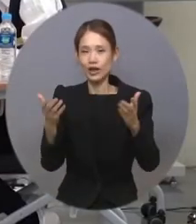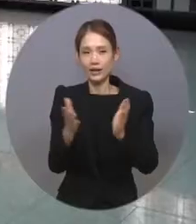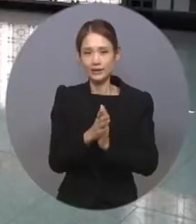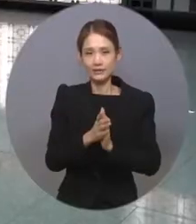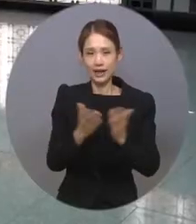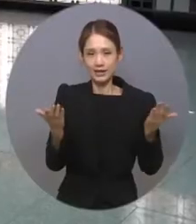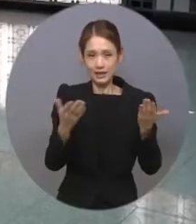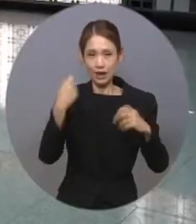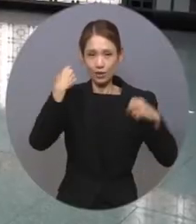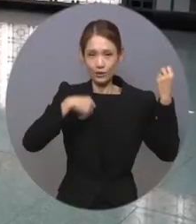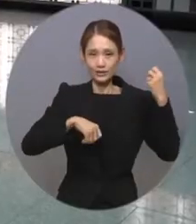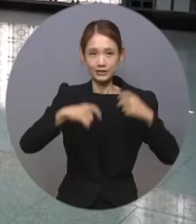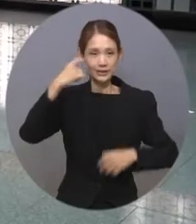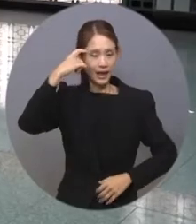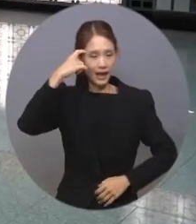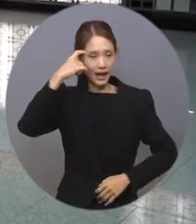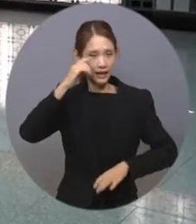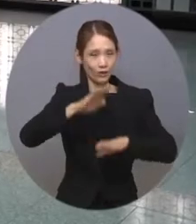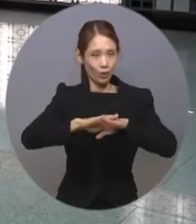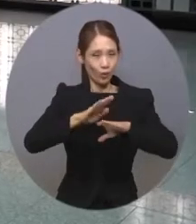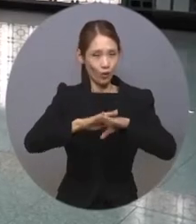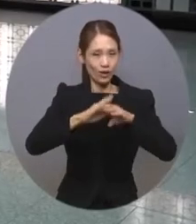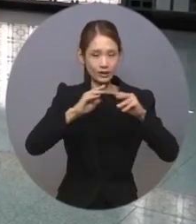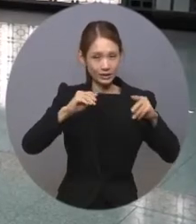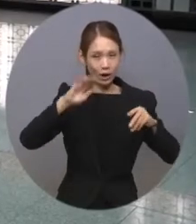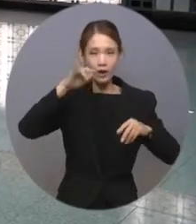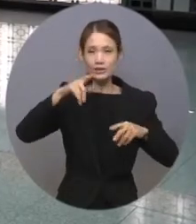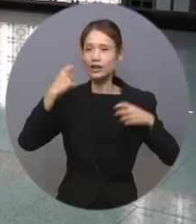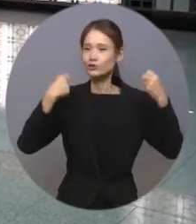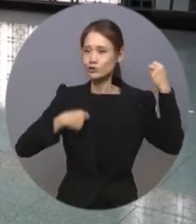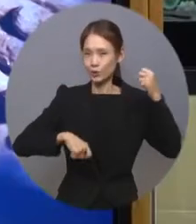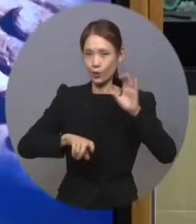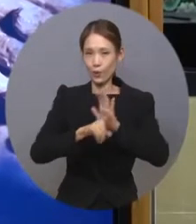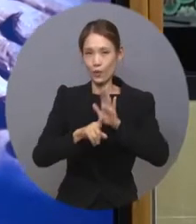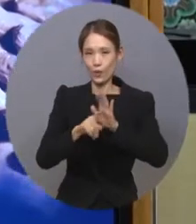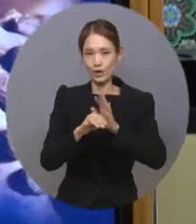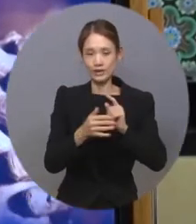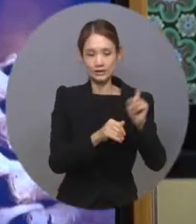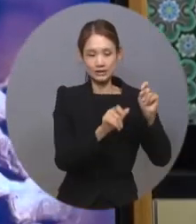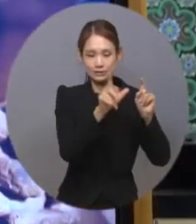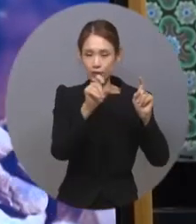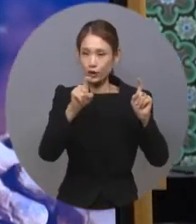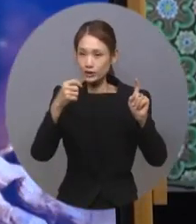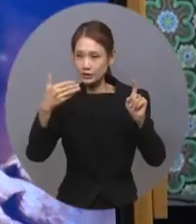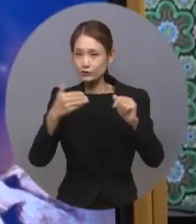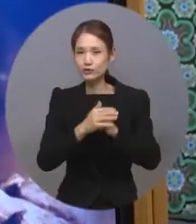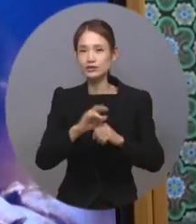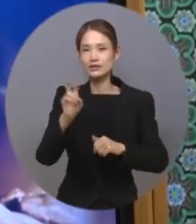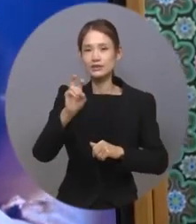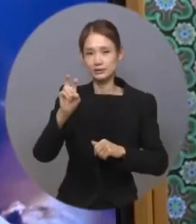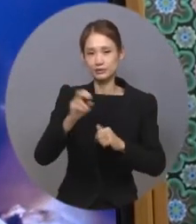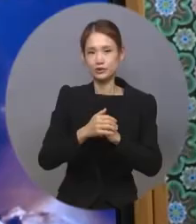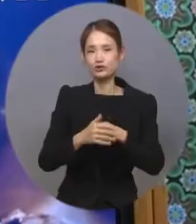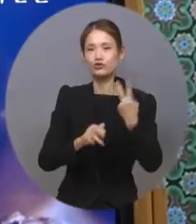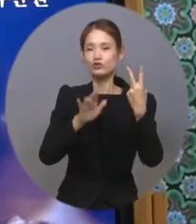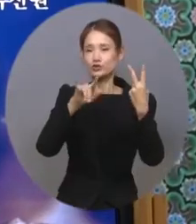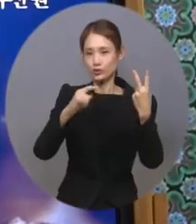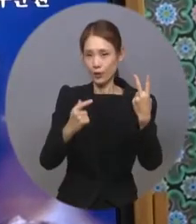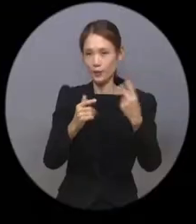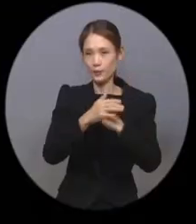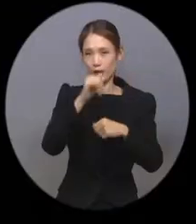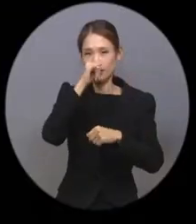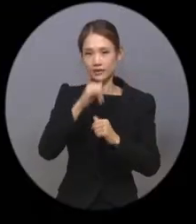작업무용극 생각하는 손 흙과 실의 춤 공연이 11월 19일, 20일 두 번에 걸쳐